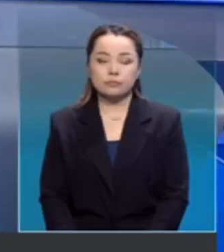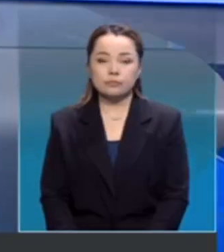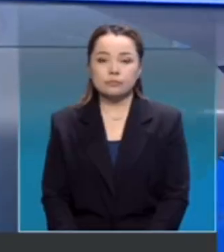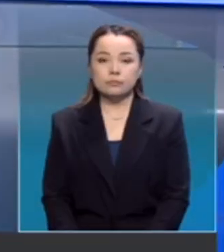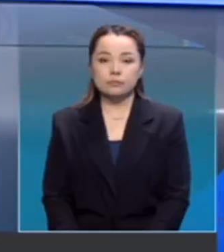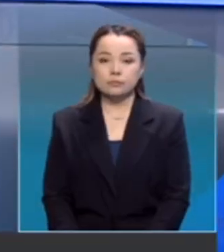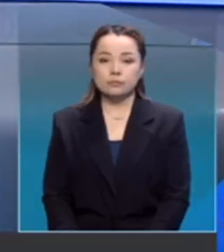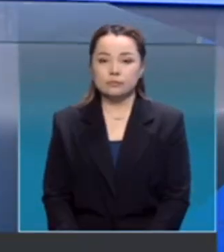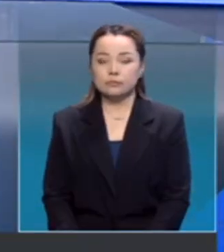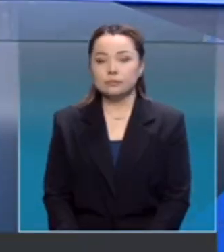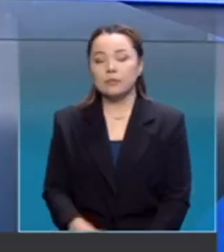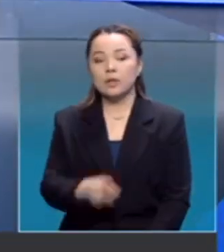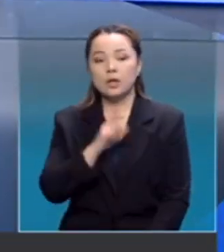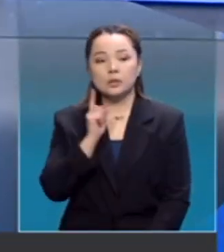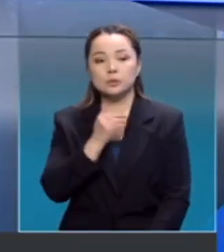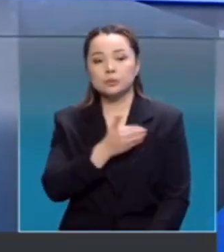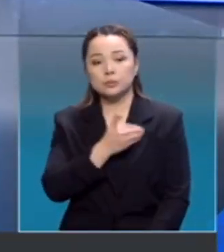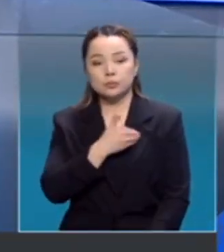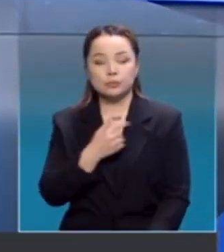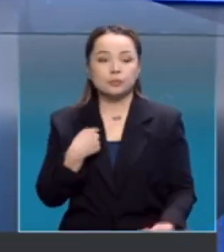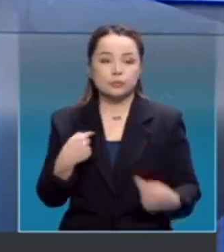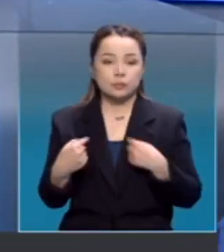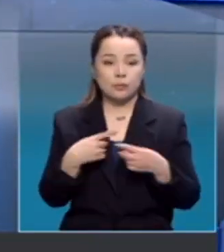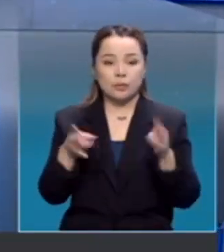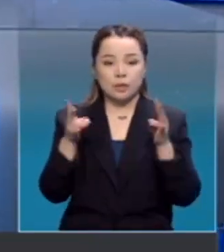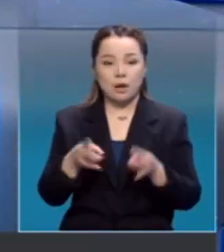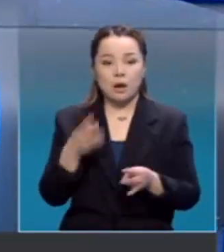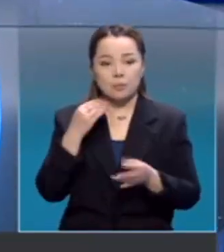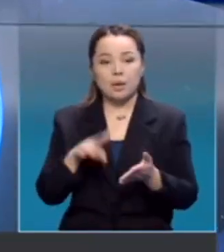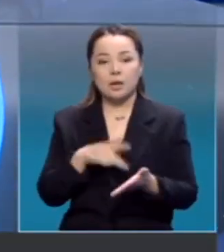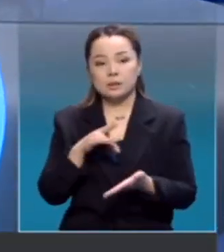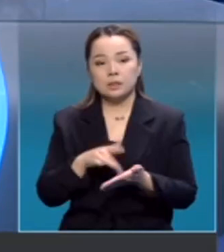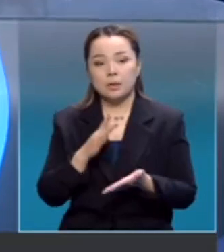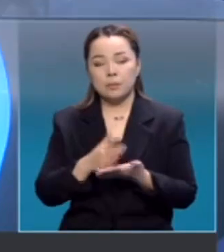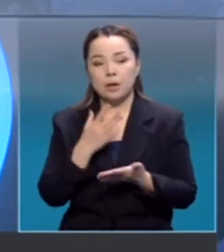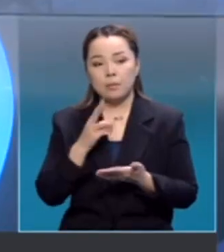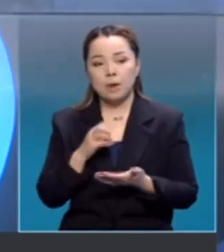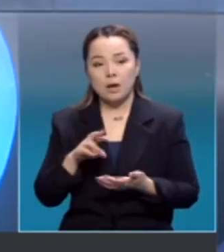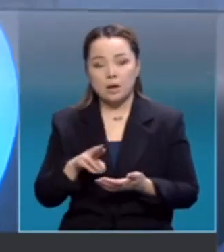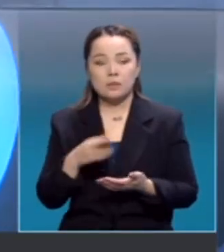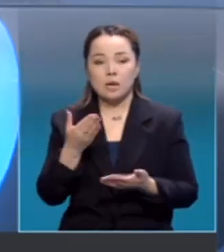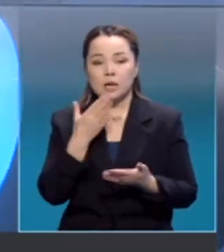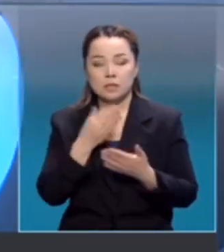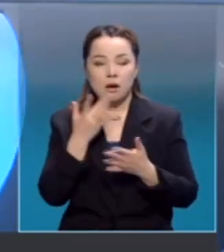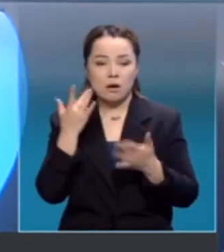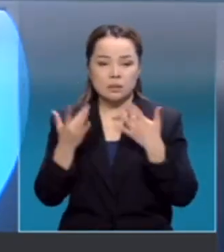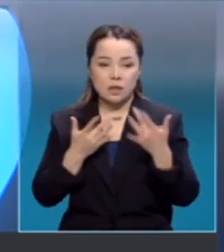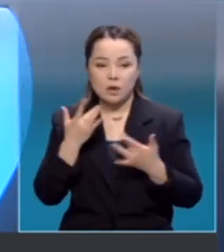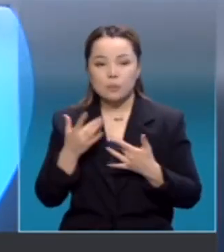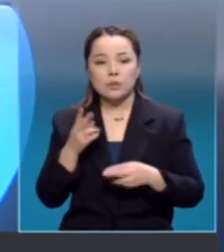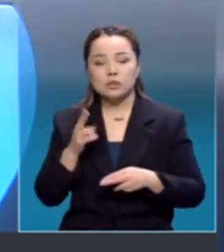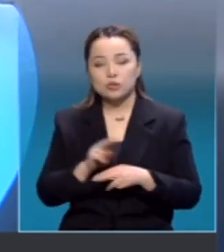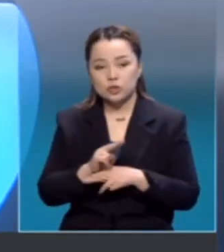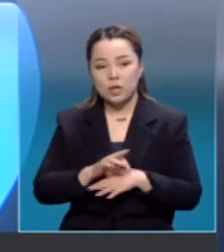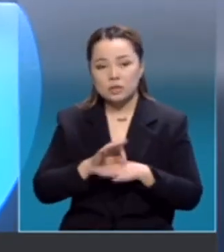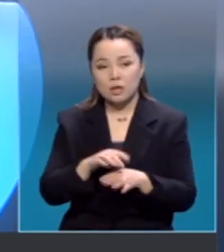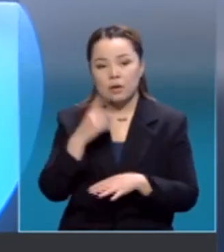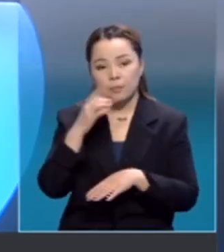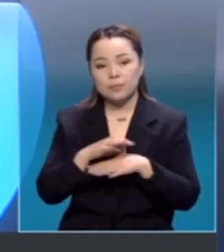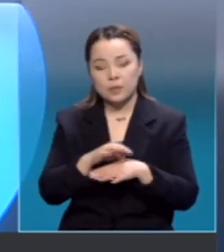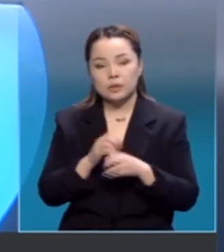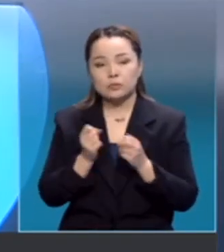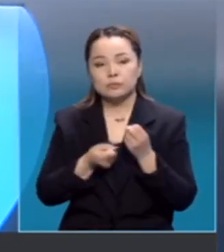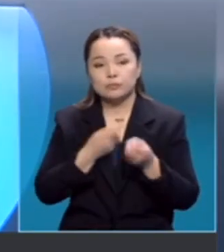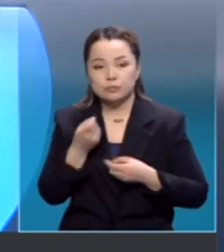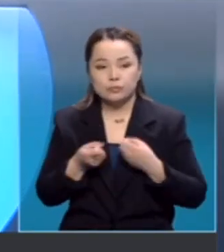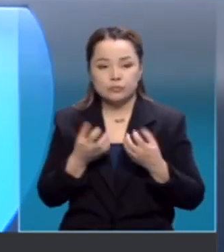Елге оралсақ, жасарамын деп, жапа шекті алматылық Майра Алдамжарова косметологиялық ем шарадан кейін бет терісі